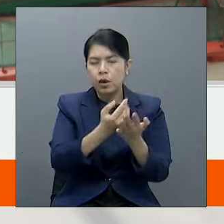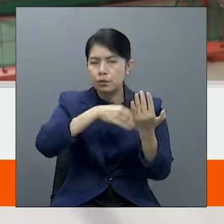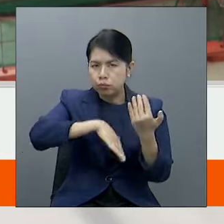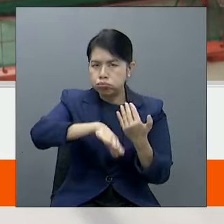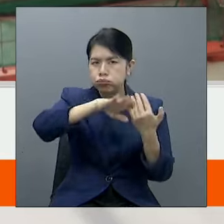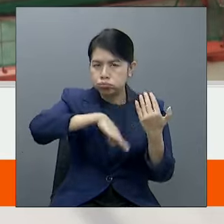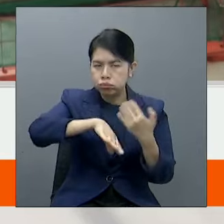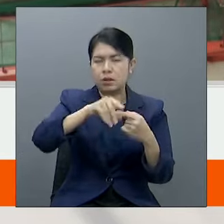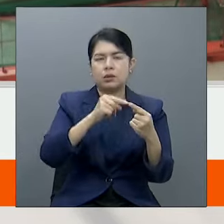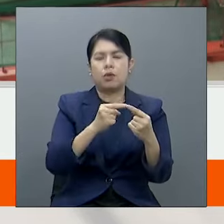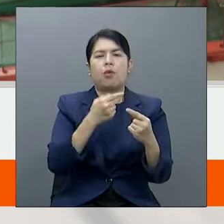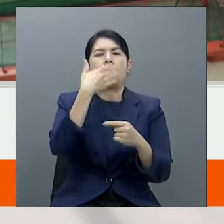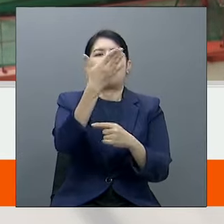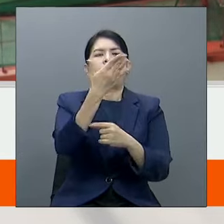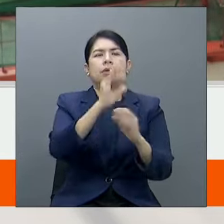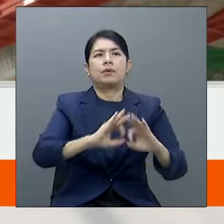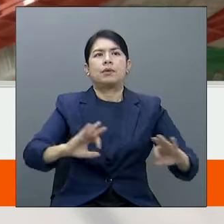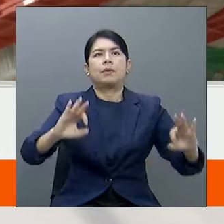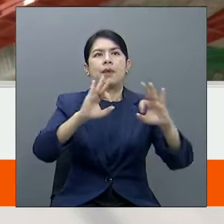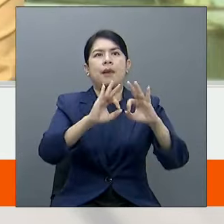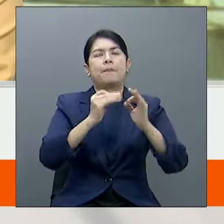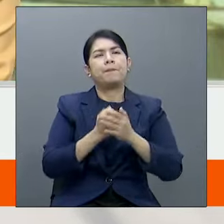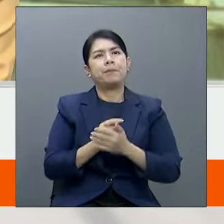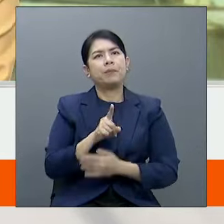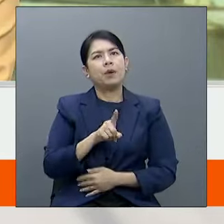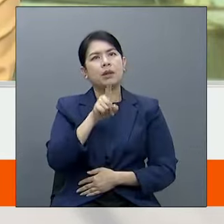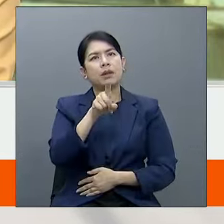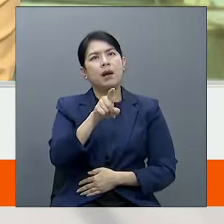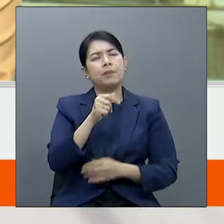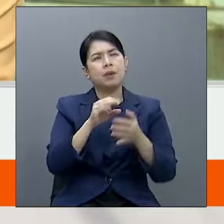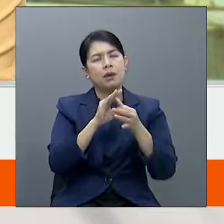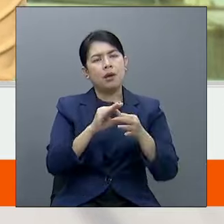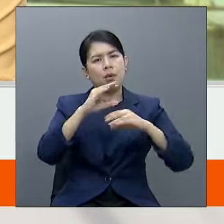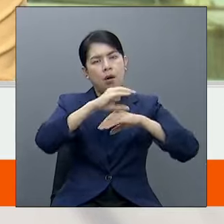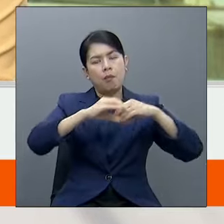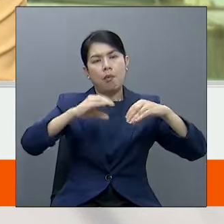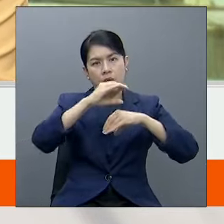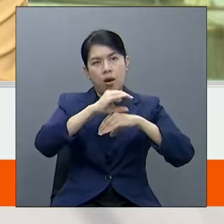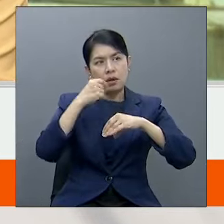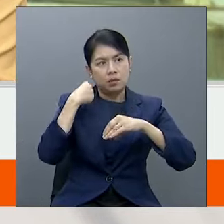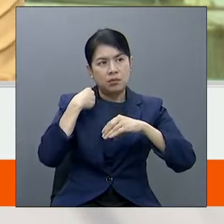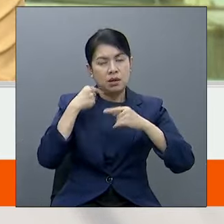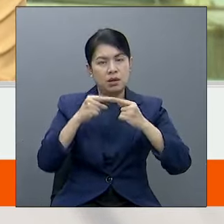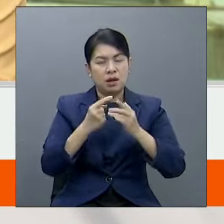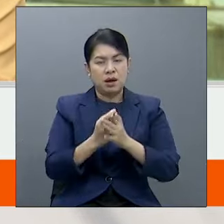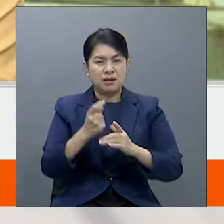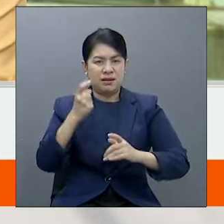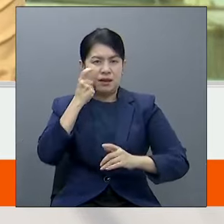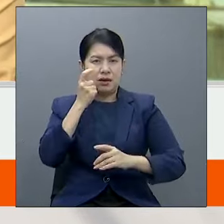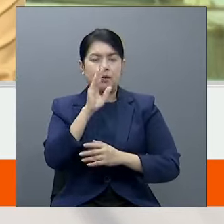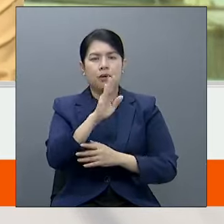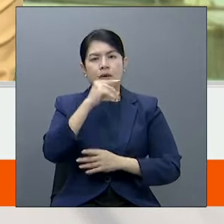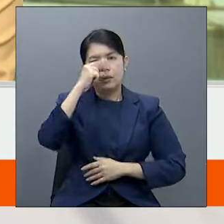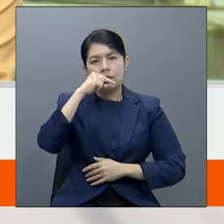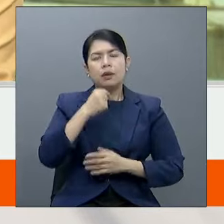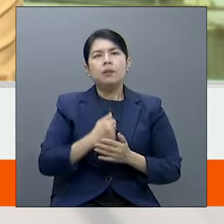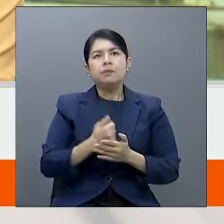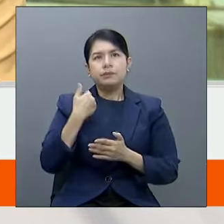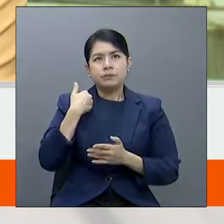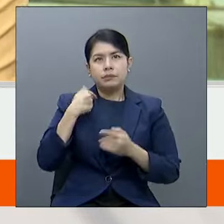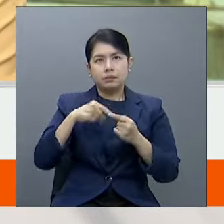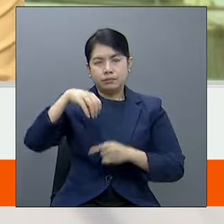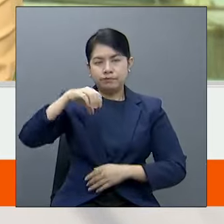เป็นไปได ้ค่ะอาจารย์คะมีการตั้งข้อสังเกตด้วยเหมือนกันบอกว่าโครงการก่อสร้างขนาดใหญ่ๆบ้านเราเนี่ยอาจจะมีอยู่ไม่กี่เจ้าเท่านั้นหรอกที่